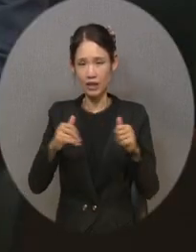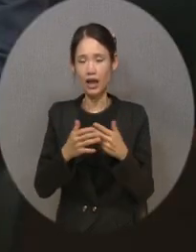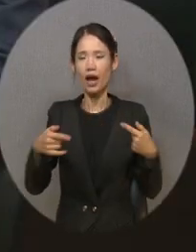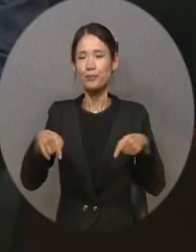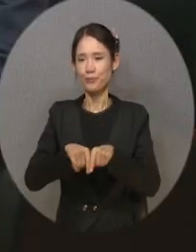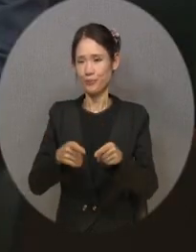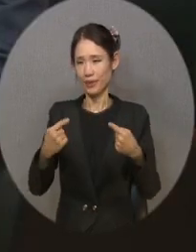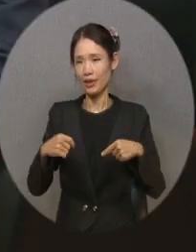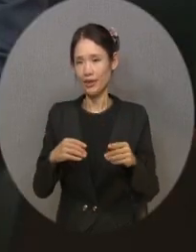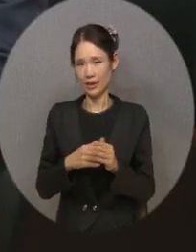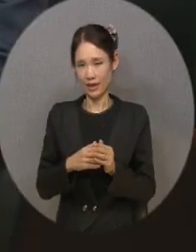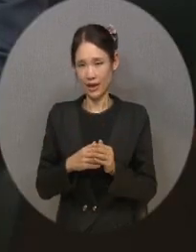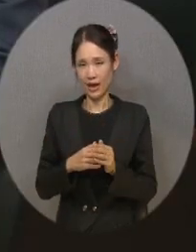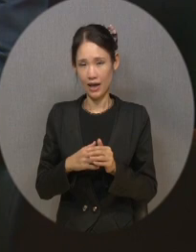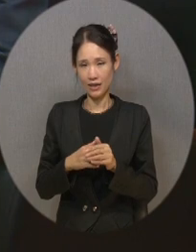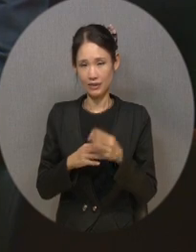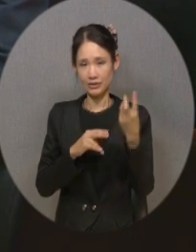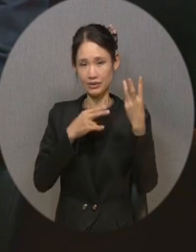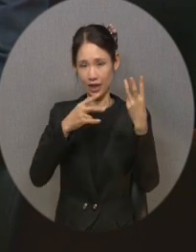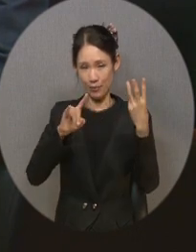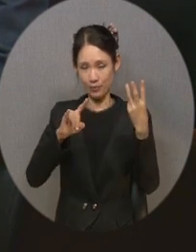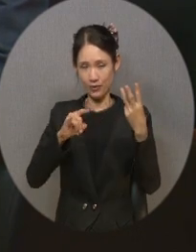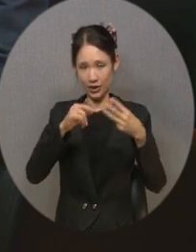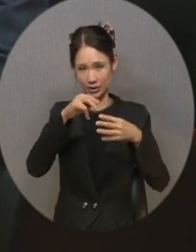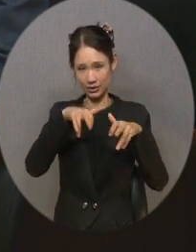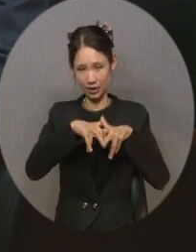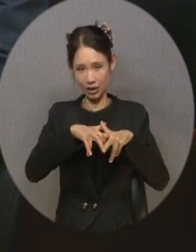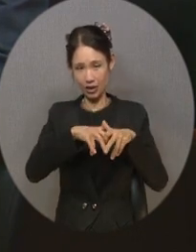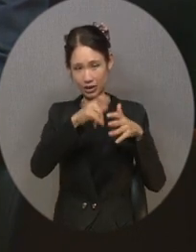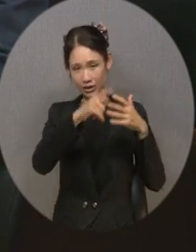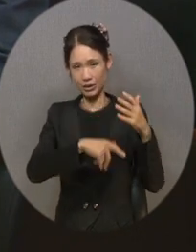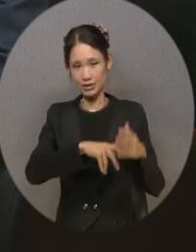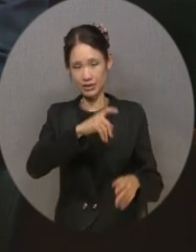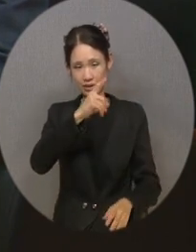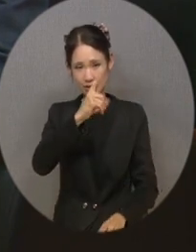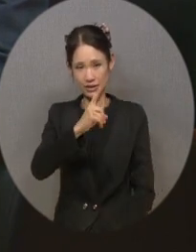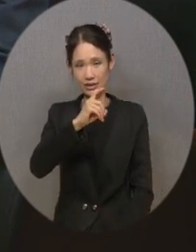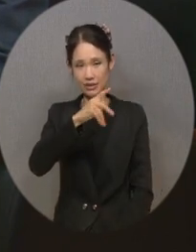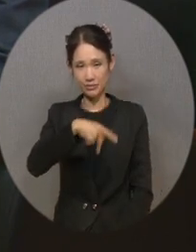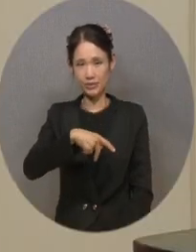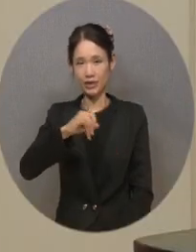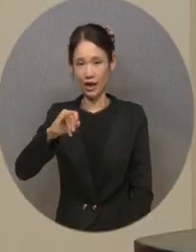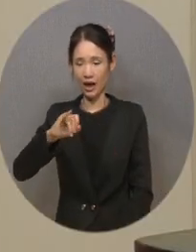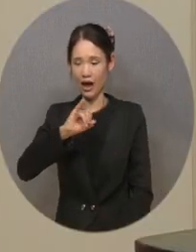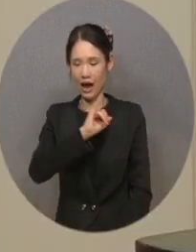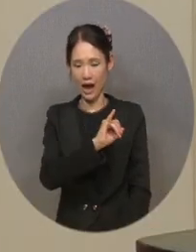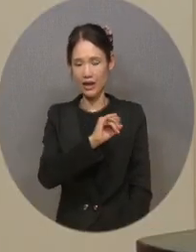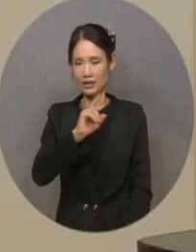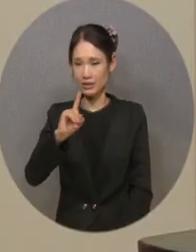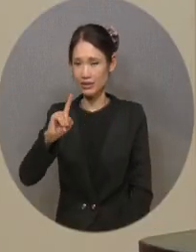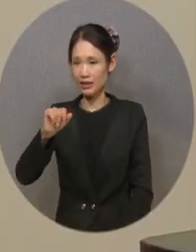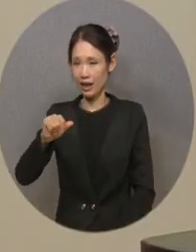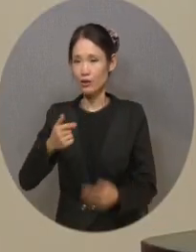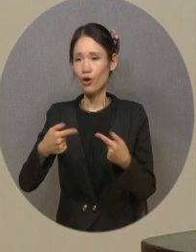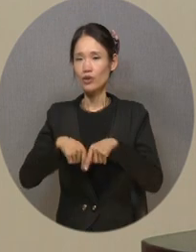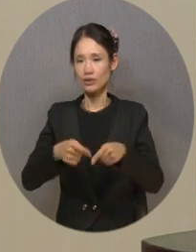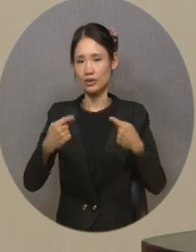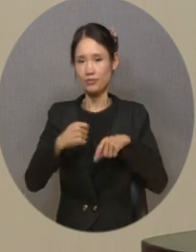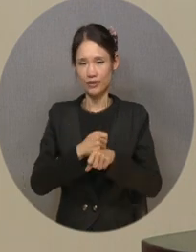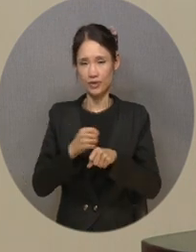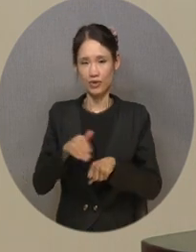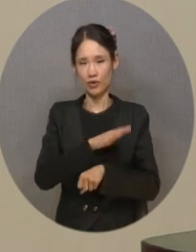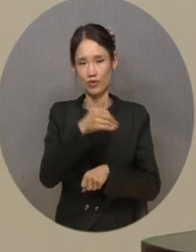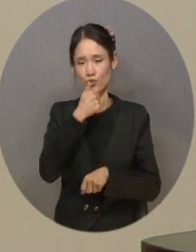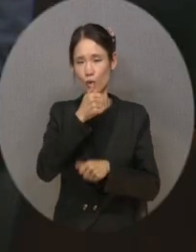UN을 비롯해 또 세계 3대 장애 네트워크로 불리는 DPI와 IDA도 참여하는데 이번 대회에 대해서 위원장님께서